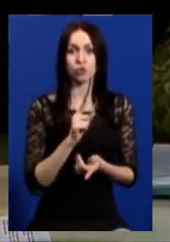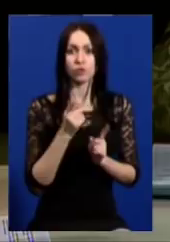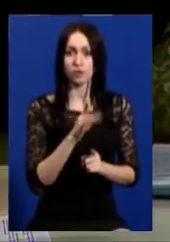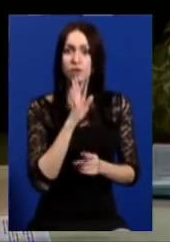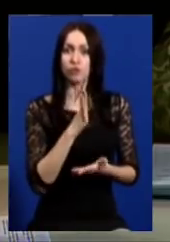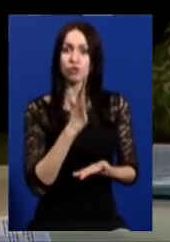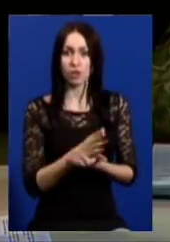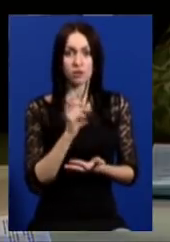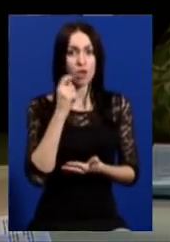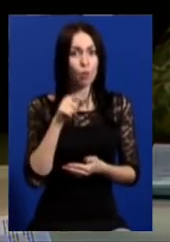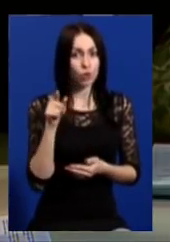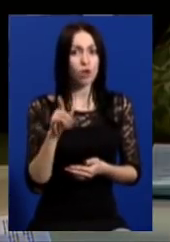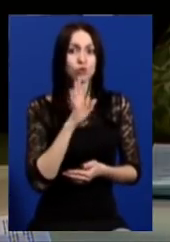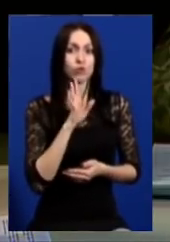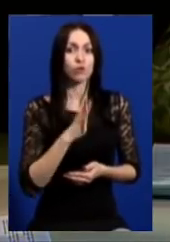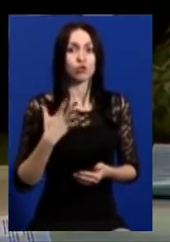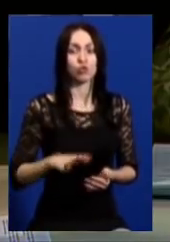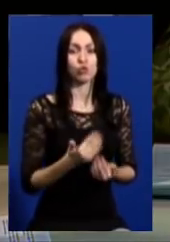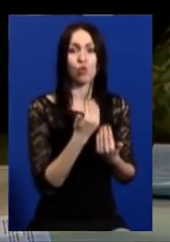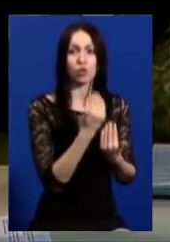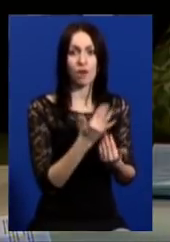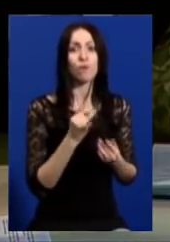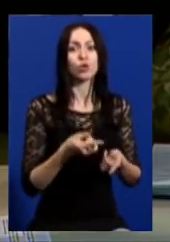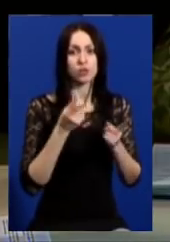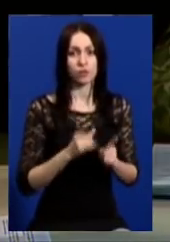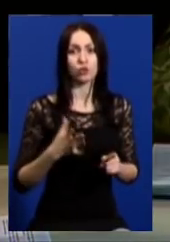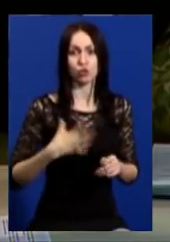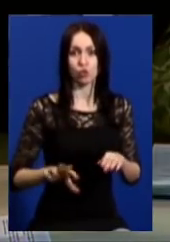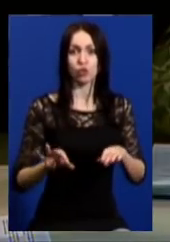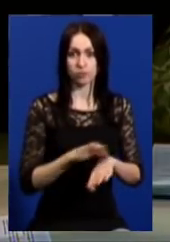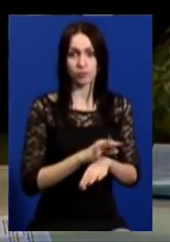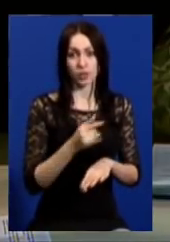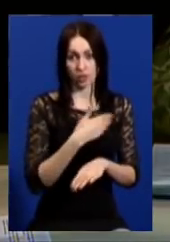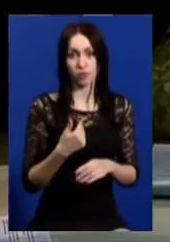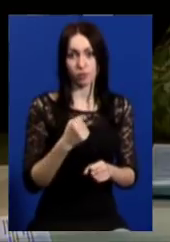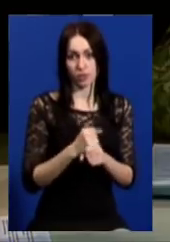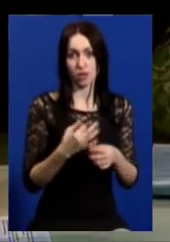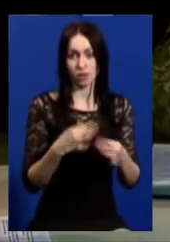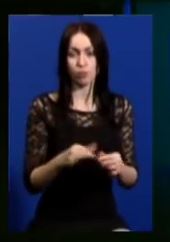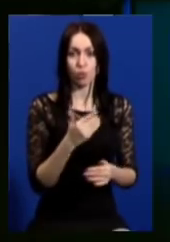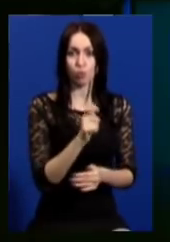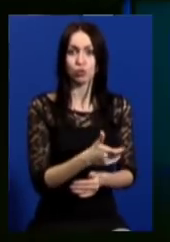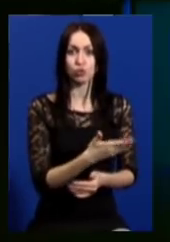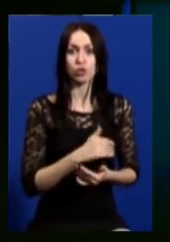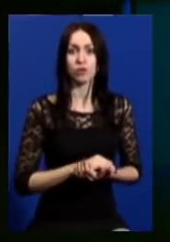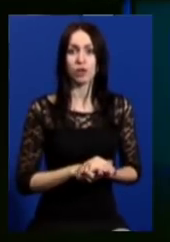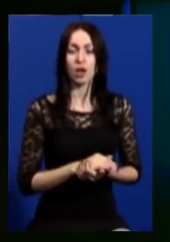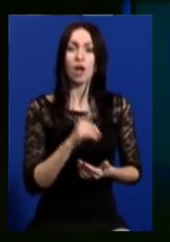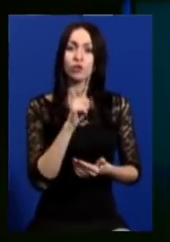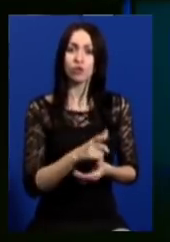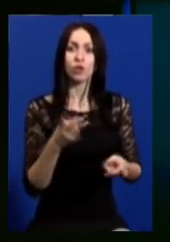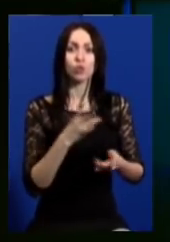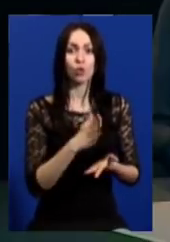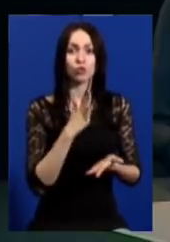є на Україні, що вона його чекає і дійсно чекає одруження, і ми здійснили пропуск встановленим порядком. Людина повинна